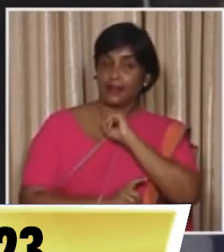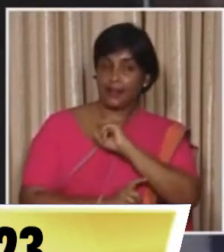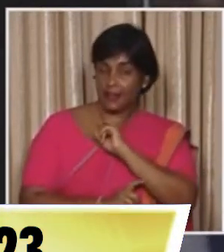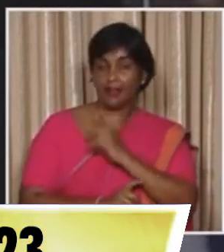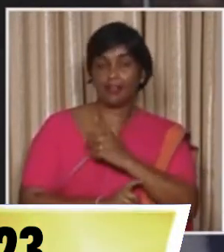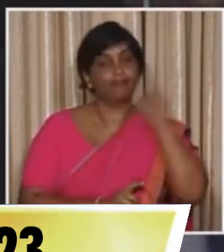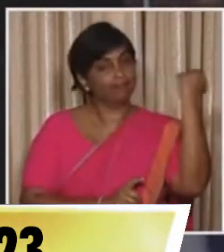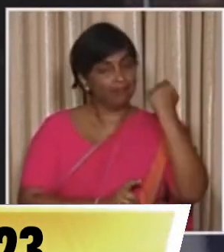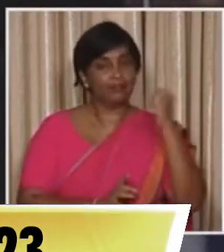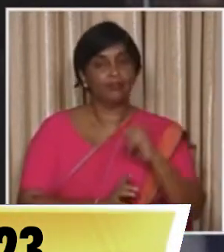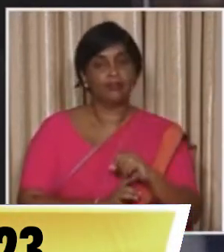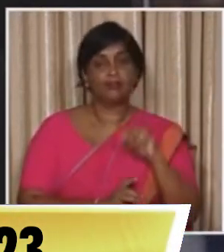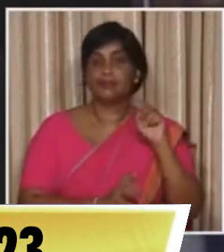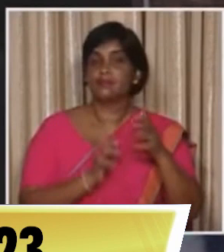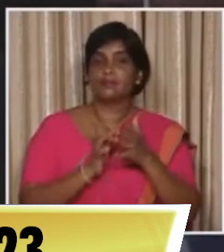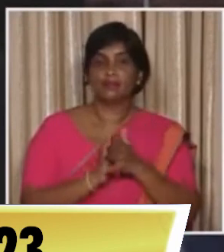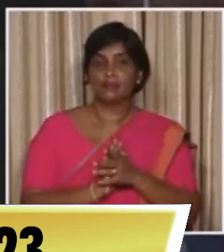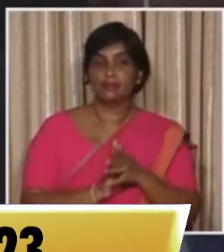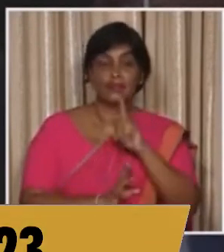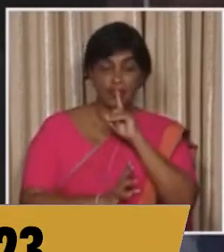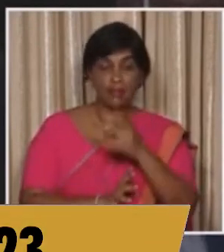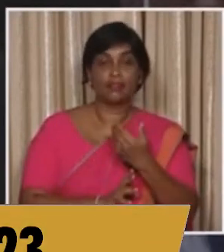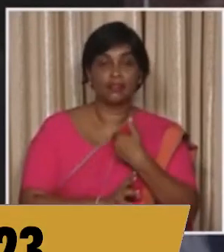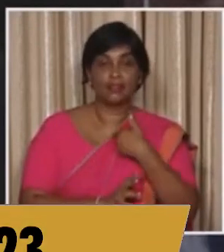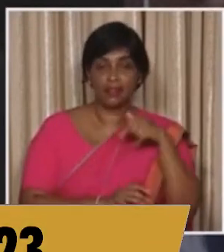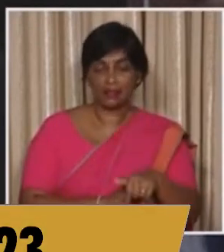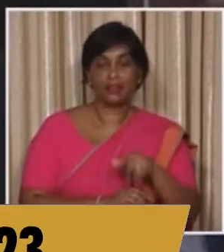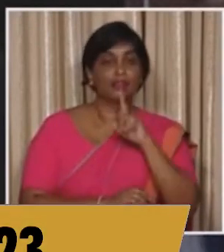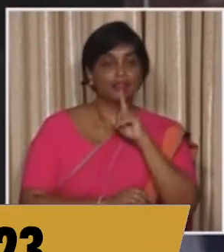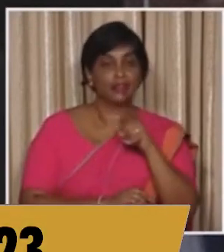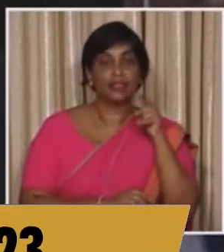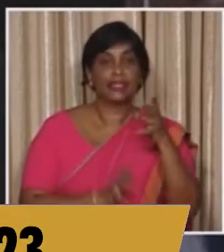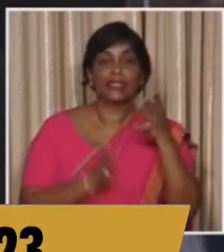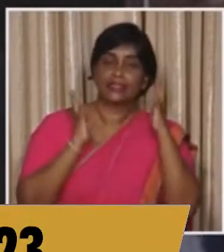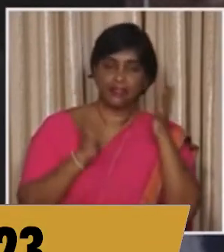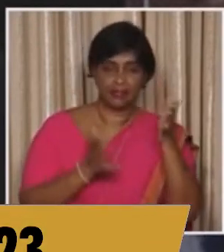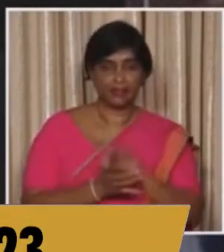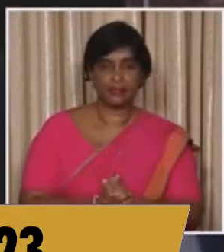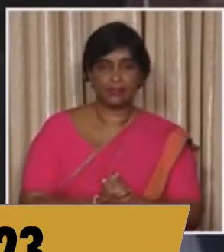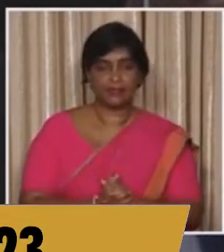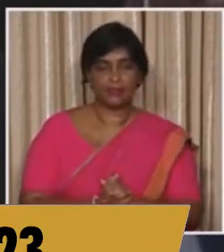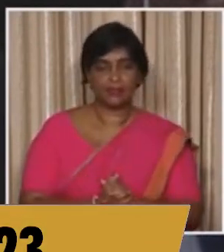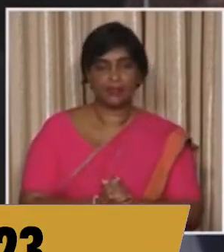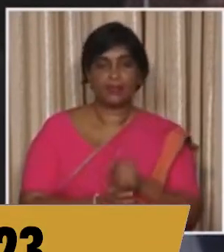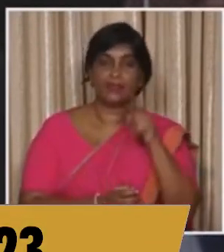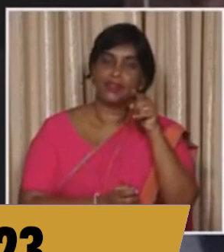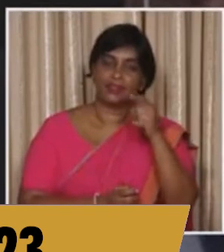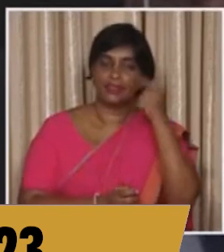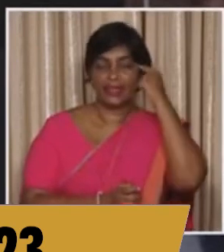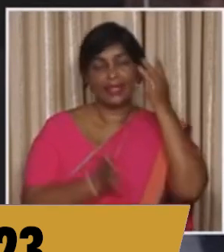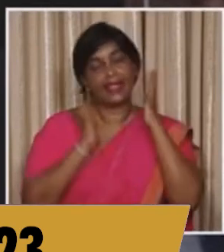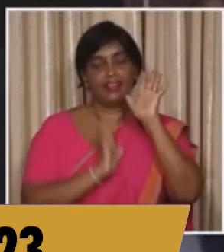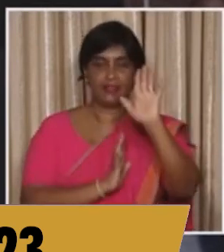වෙනකන් කතා කරා ඒ නිසා එහෙම කතා කරපු කෙනා අද මෙහෙම කතා කරනකොට යාට hina කියලා හරි යාට ඒකට මතක් කරගෙන hina